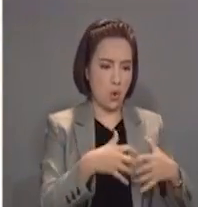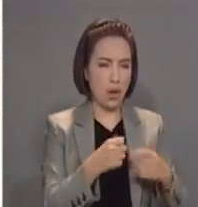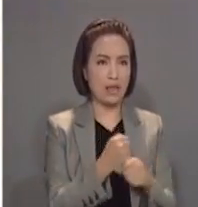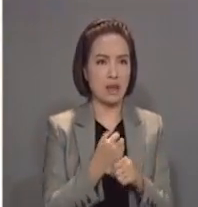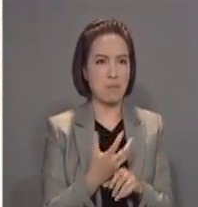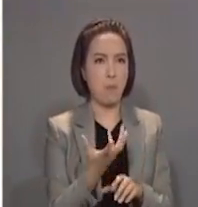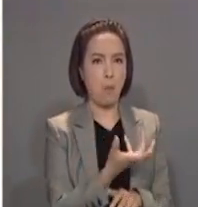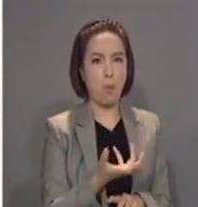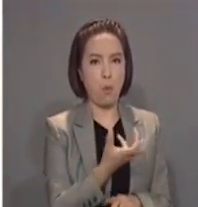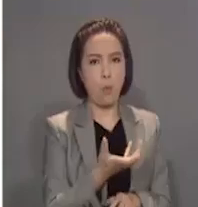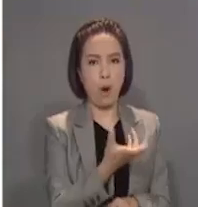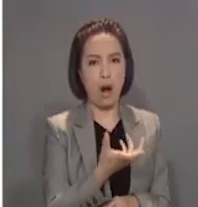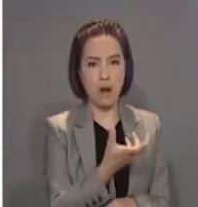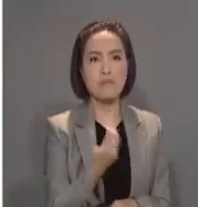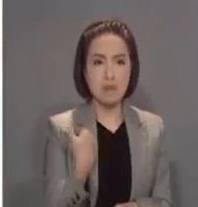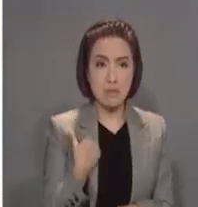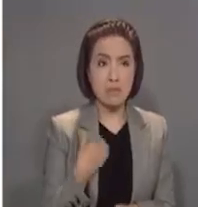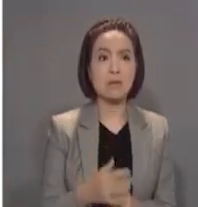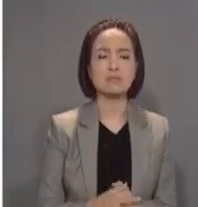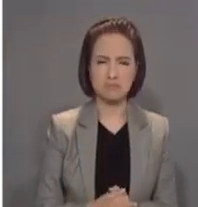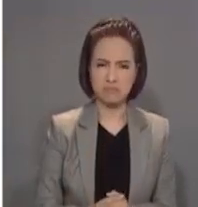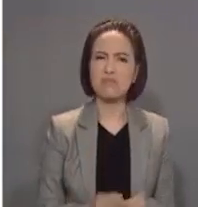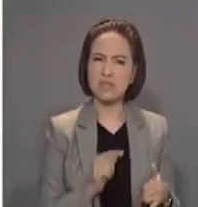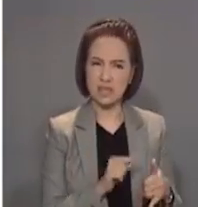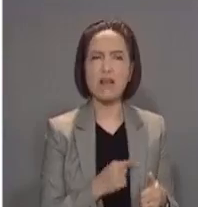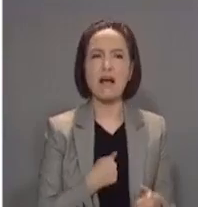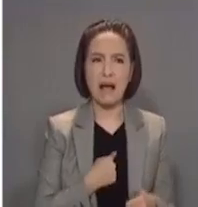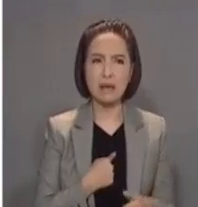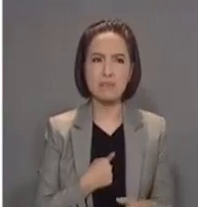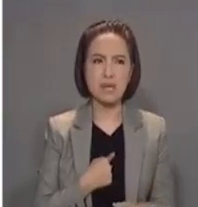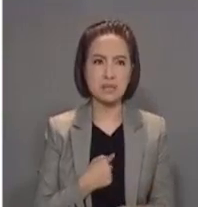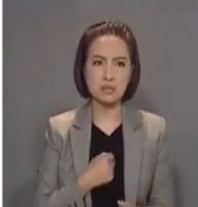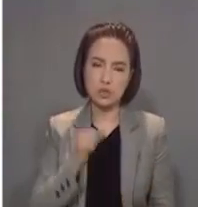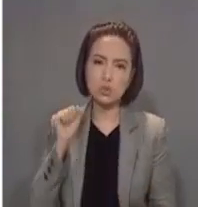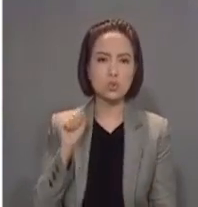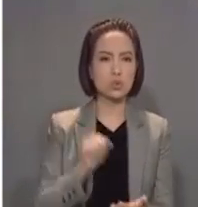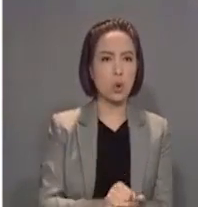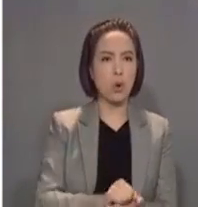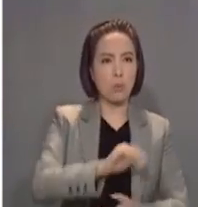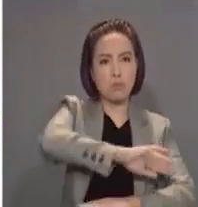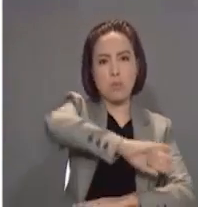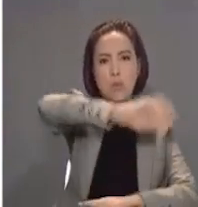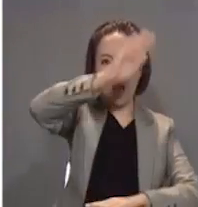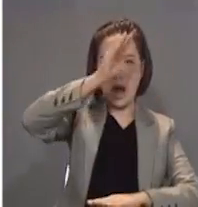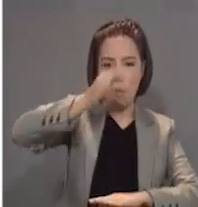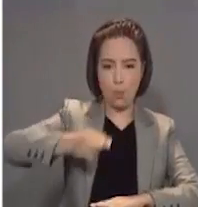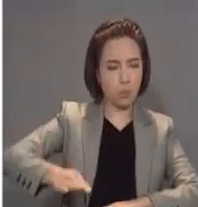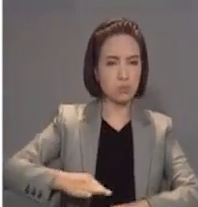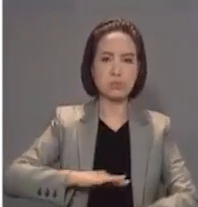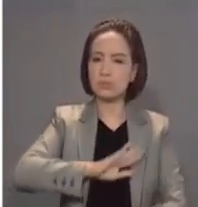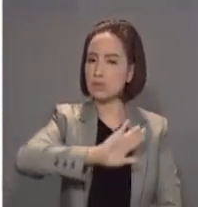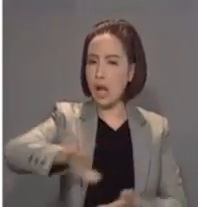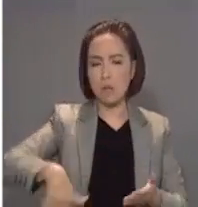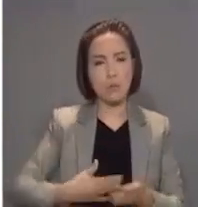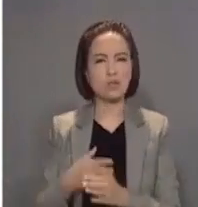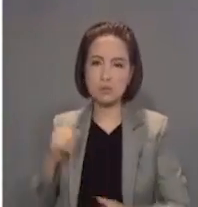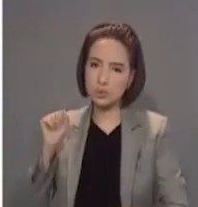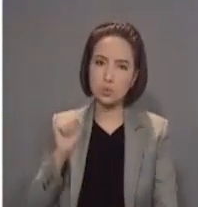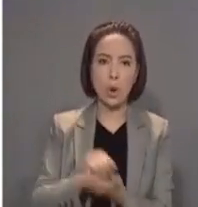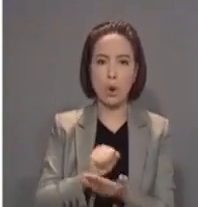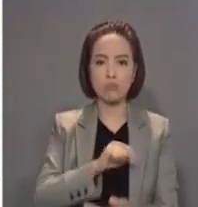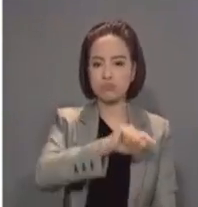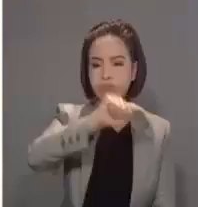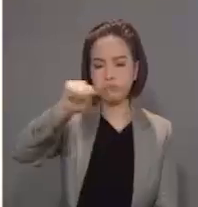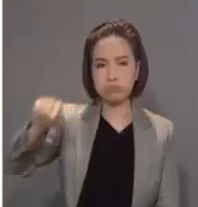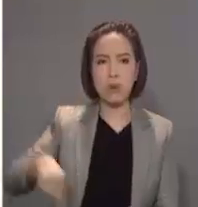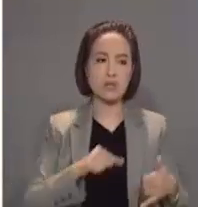ยครับซึ่งจากพฤติการจึงไม่ต่างกับการครอบครองภูเขาเป็นลูกตามที่หัวหน้าชุดพญาเสือกรมอุทยานแห่งชาติสัตว์ป่าและ